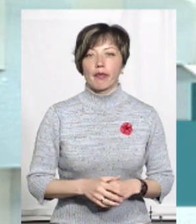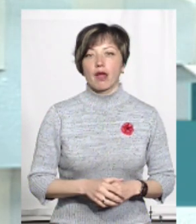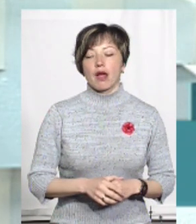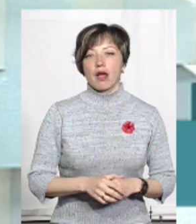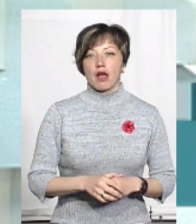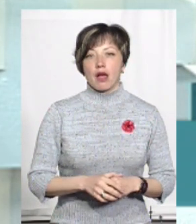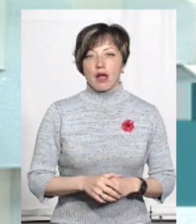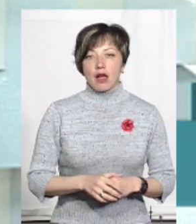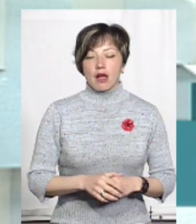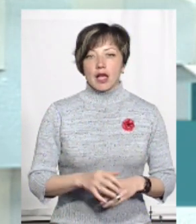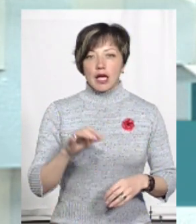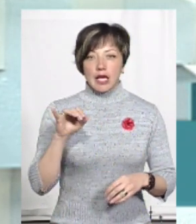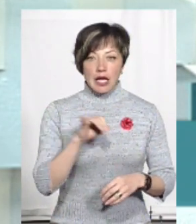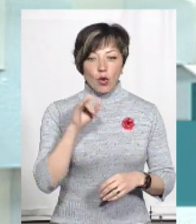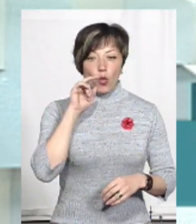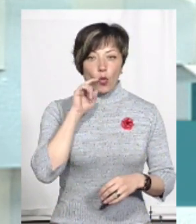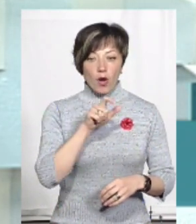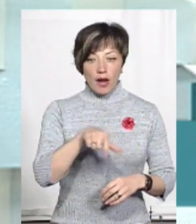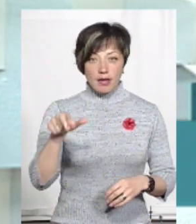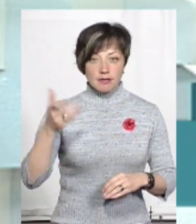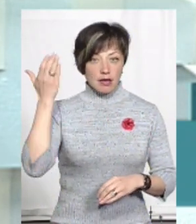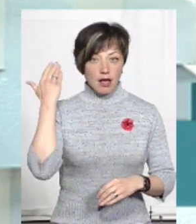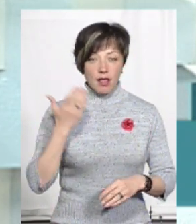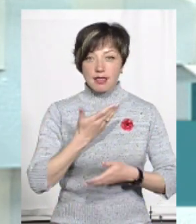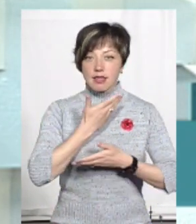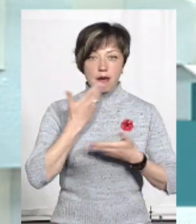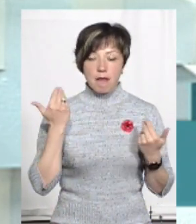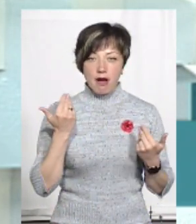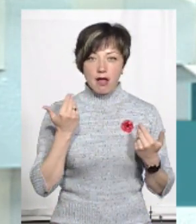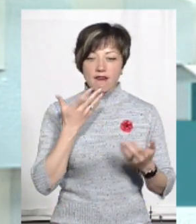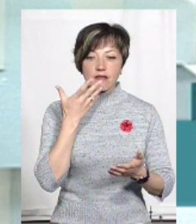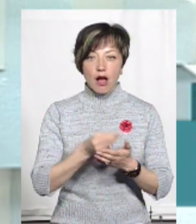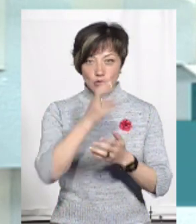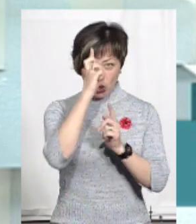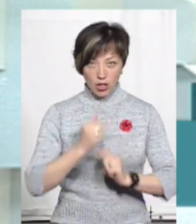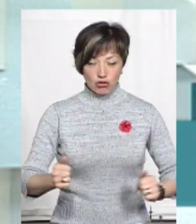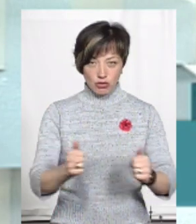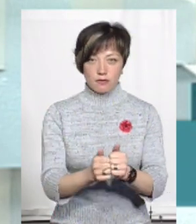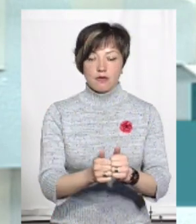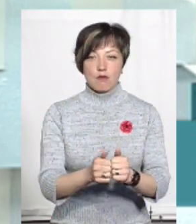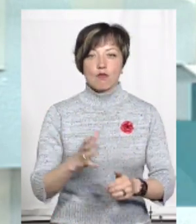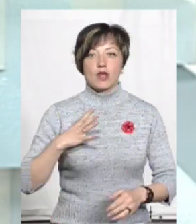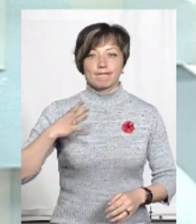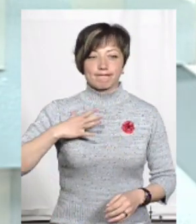І українці, які на той момент не мали державності власної, вони